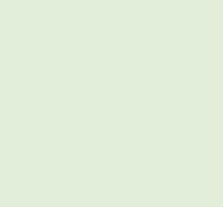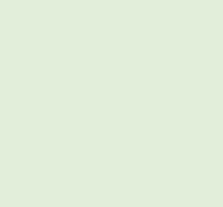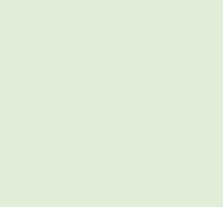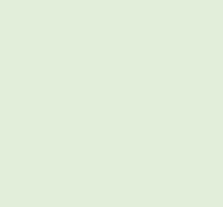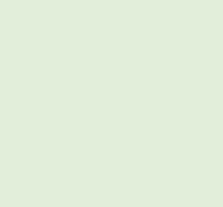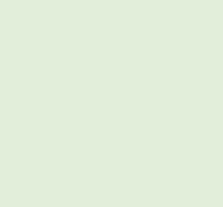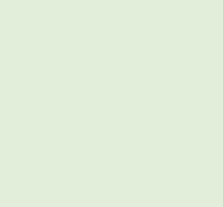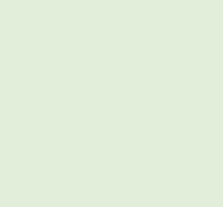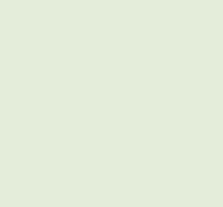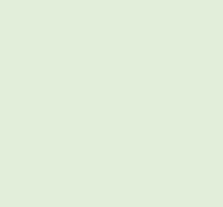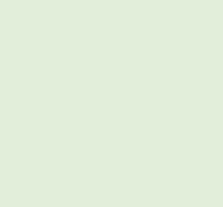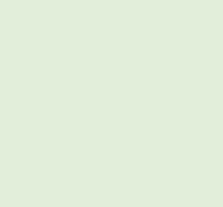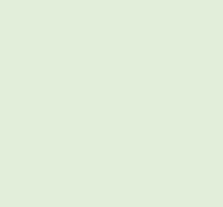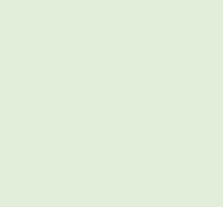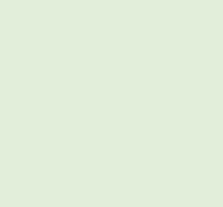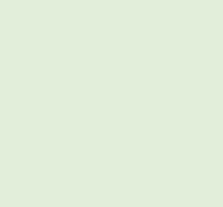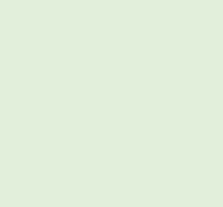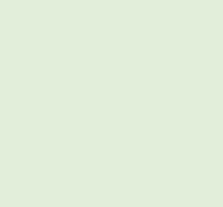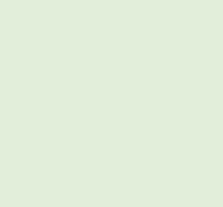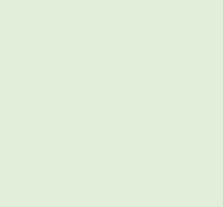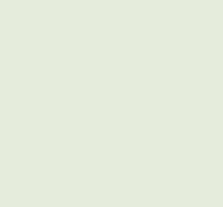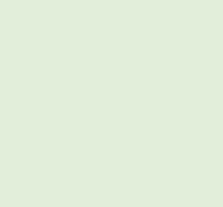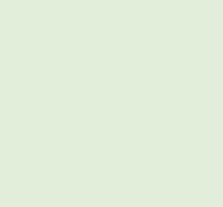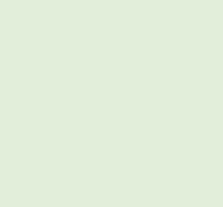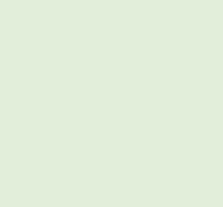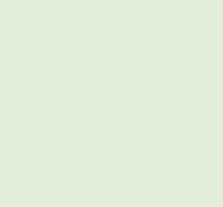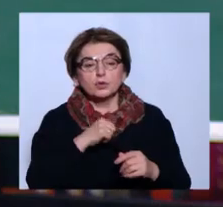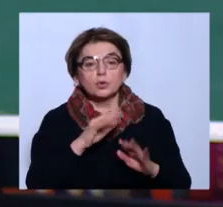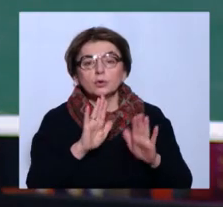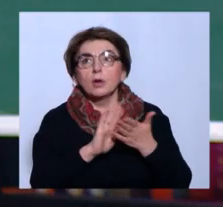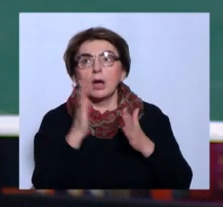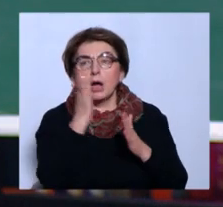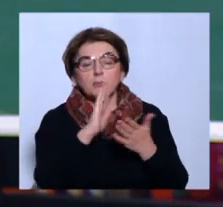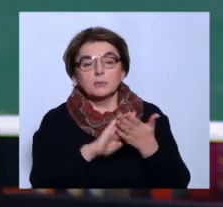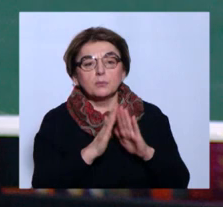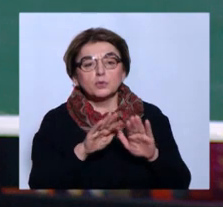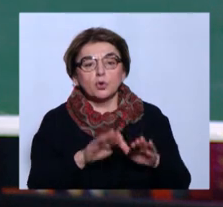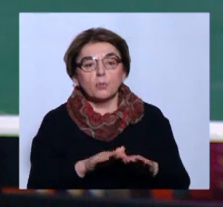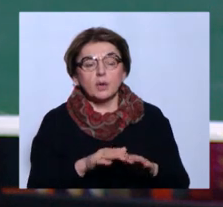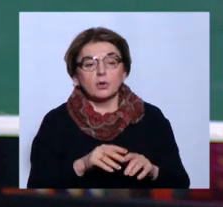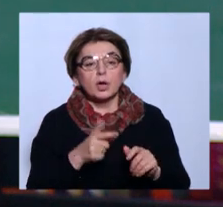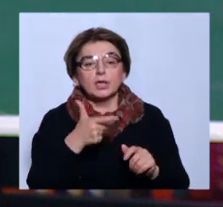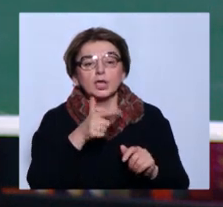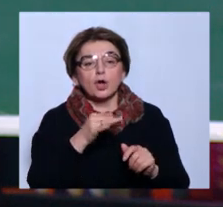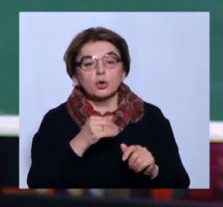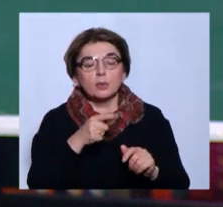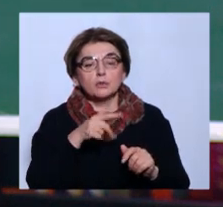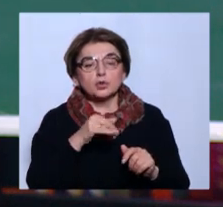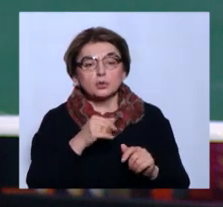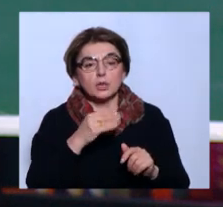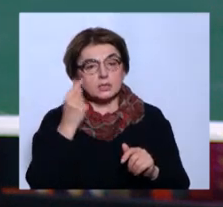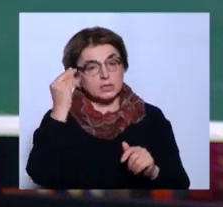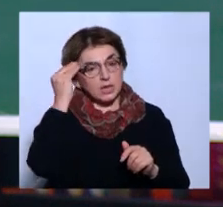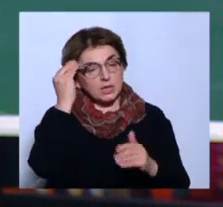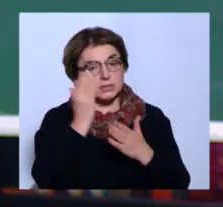არის ეკოლოგიური იზოლაცია. გეოგრაფიული იზოლაციაში რა მოიაზრება? გეოგრაფიული იზოლაციაში მოიაზრება ის ფაქტი, რომ